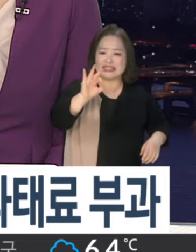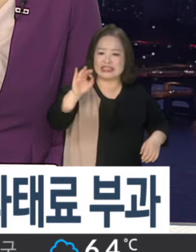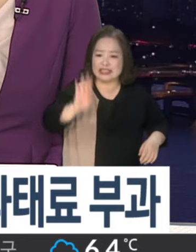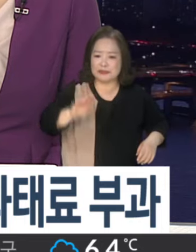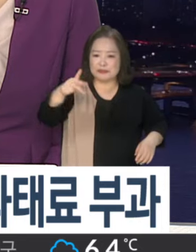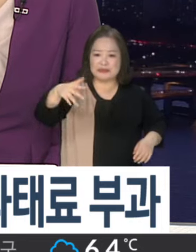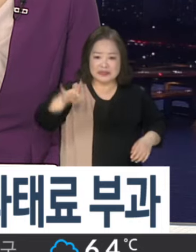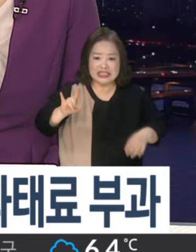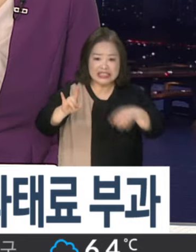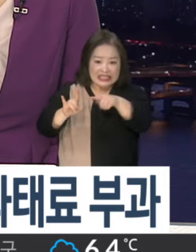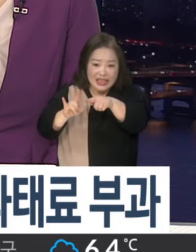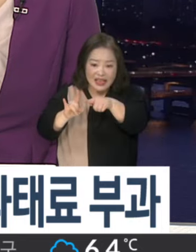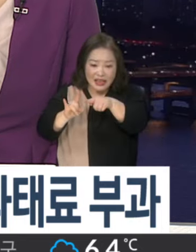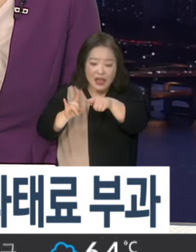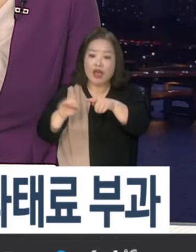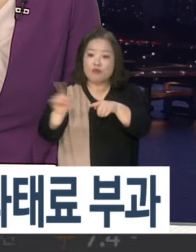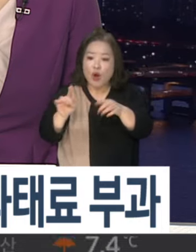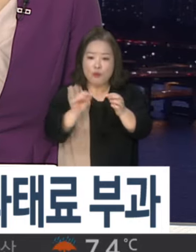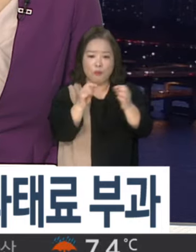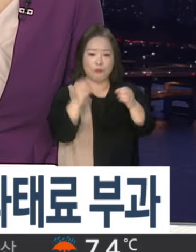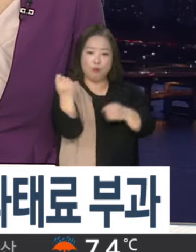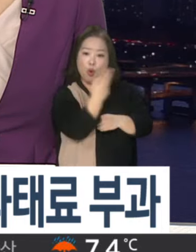금지될것입니다.차량번호판사용료를요구하거나수령하는행위는